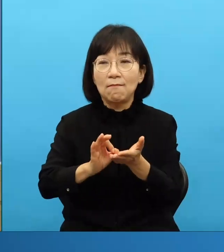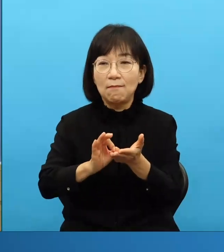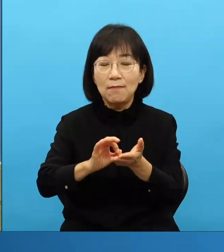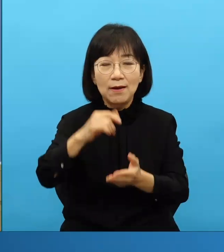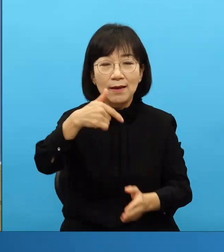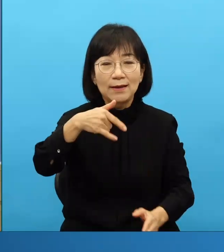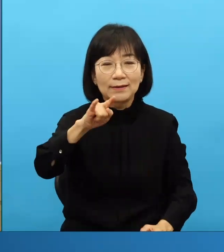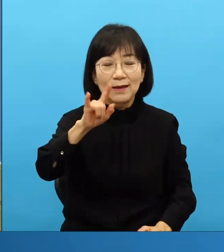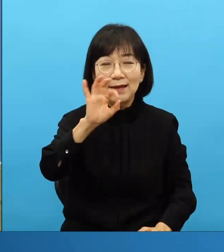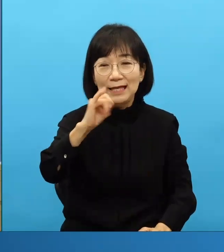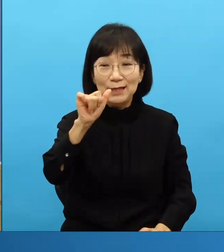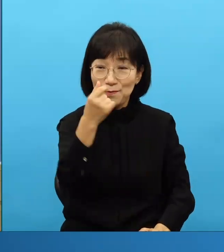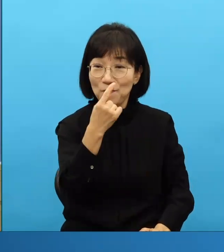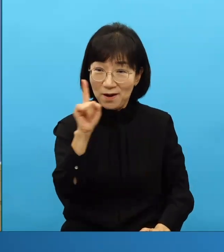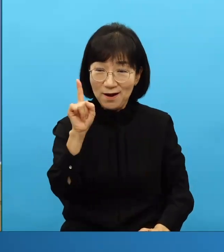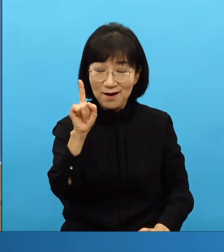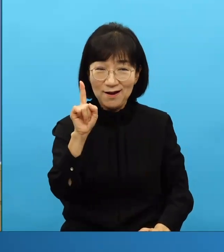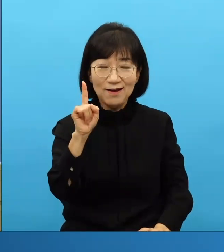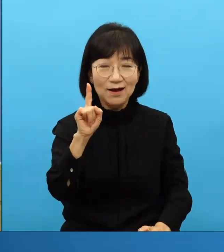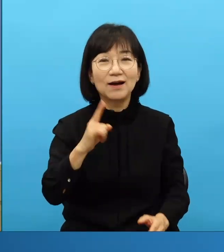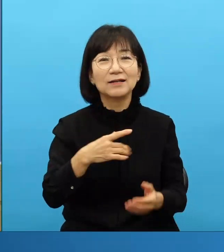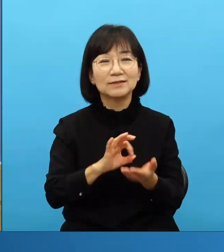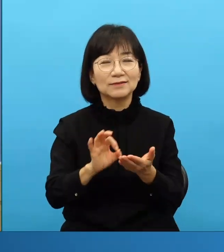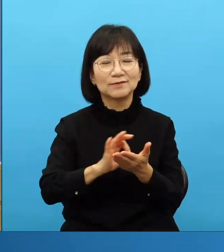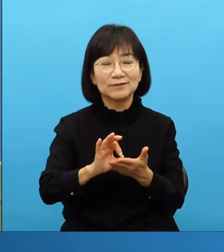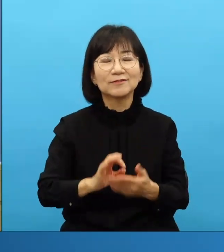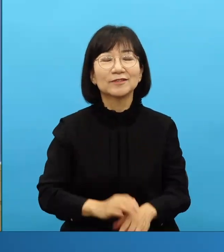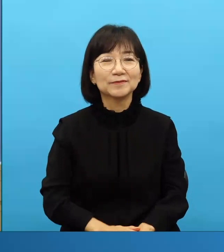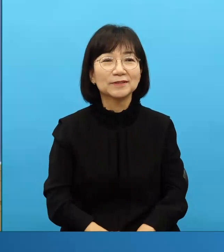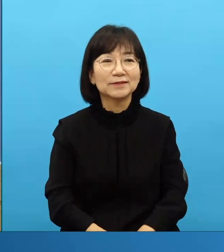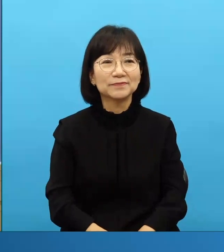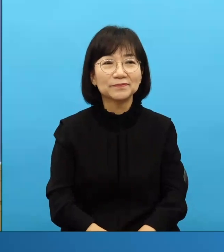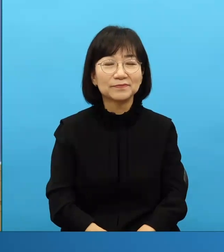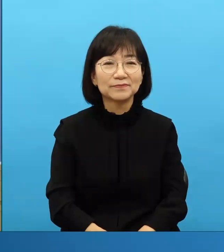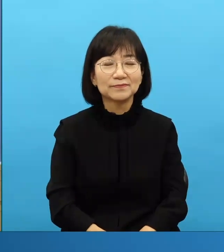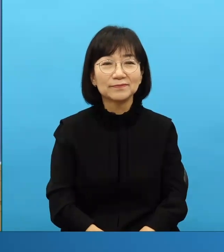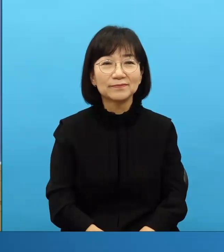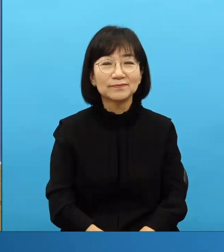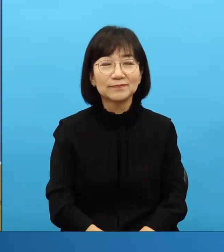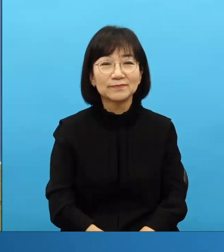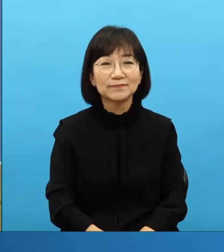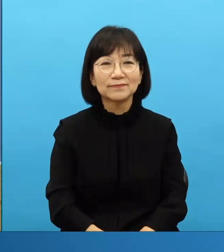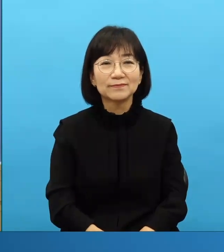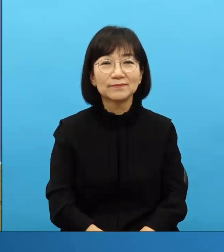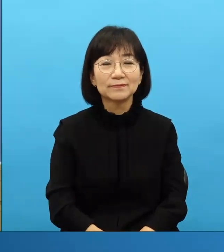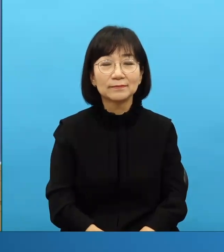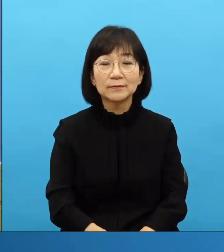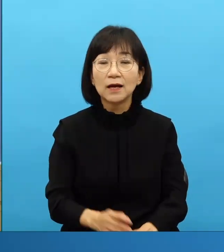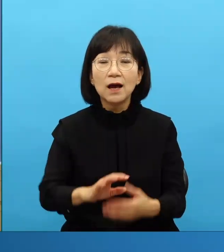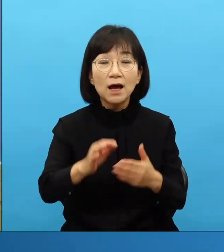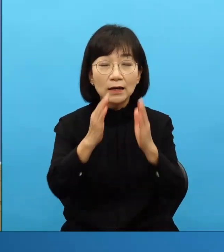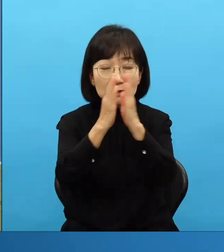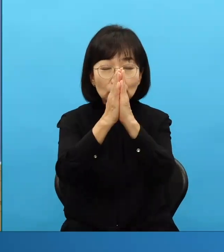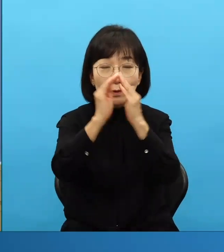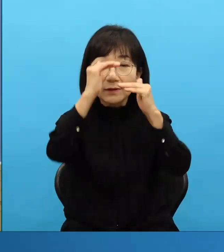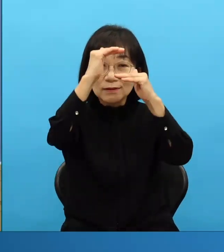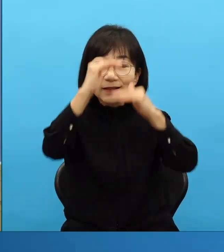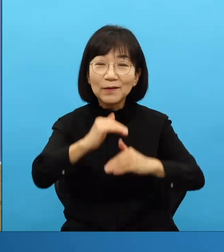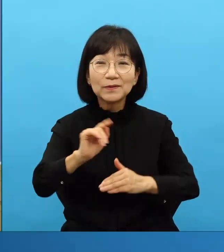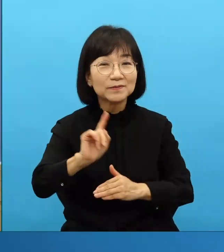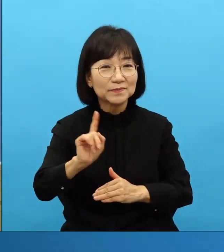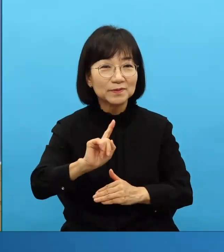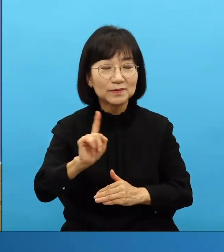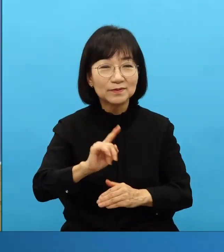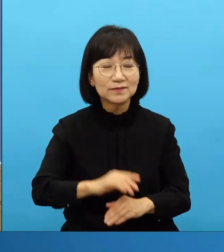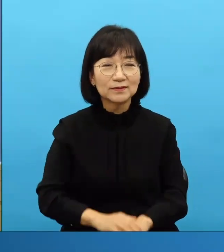throne and the heavens above, and then accumulating in my heart. 자, 그러면 무엇을 기도할까요? But then what are you going to pray about? 가장